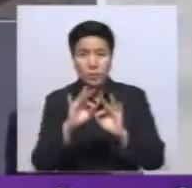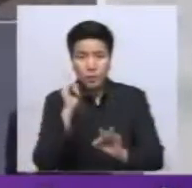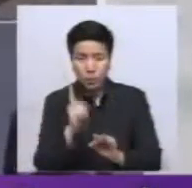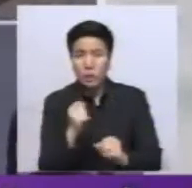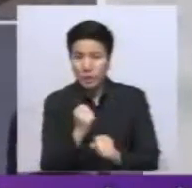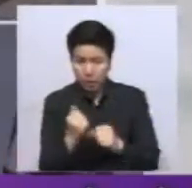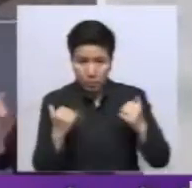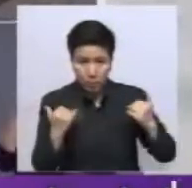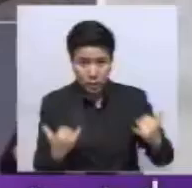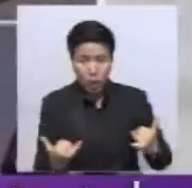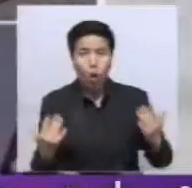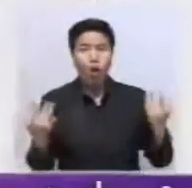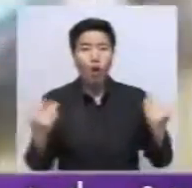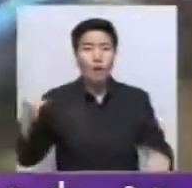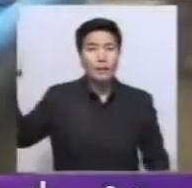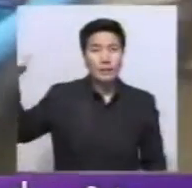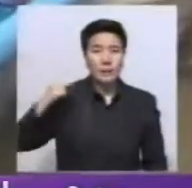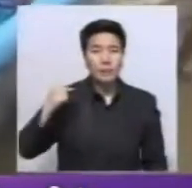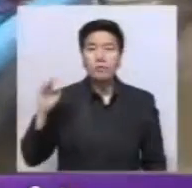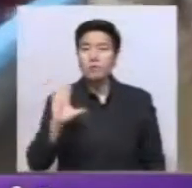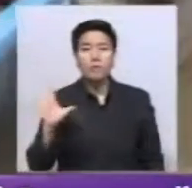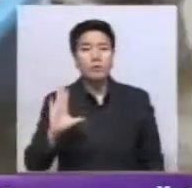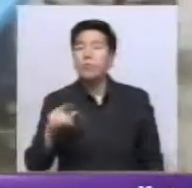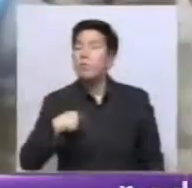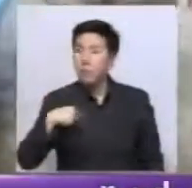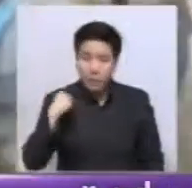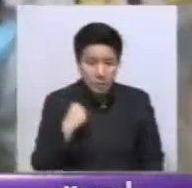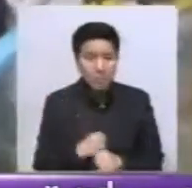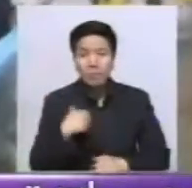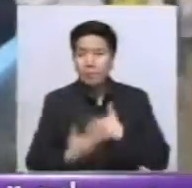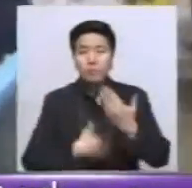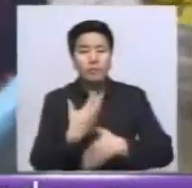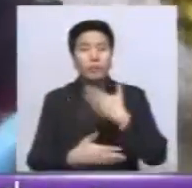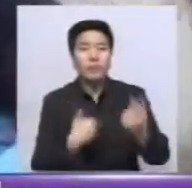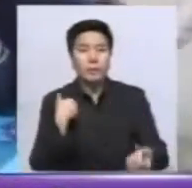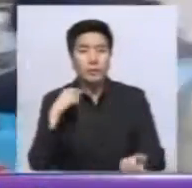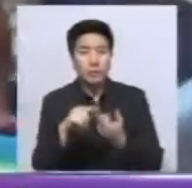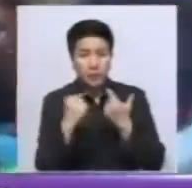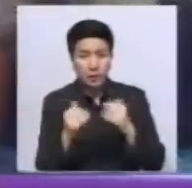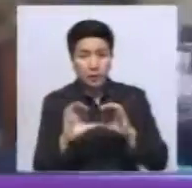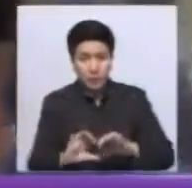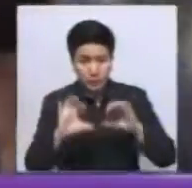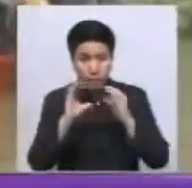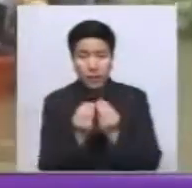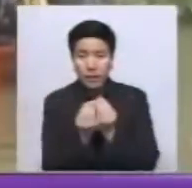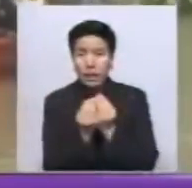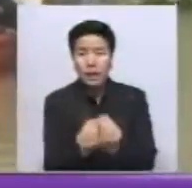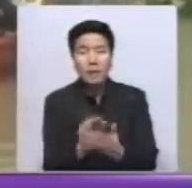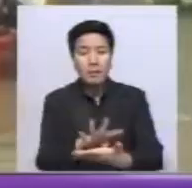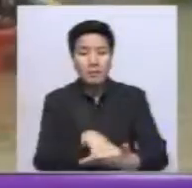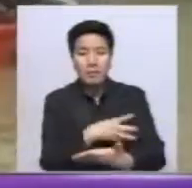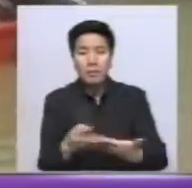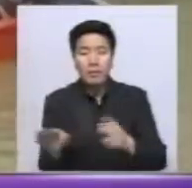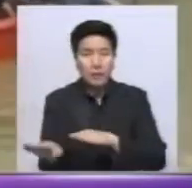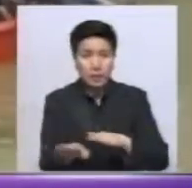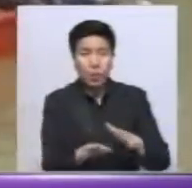ยทันทีไม่ต้องรอสั่งการเป็นอำนาจการตัดสินใจในแต่ละพื้นที่ซึ่งรัฐบาลได้มอบหมายไว้แล้วอาทิการระด